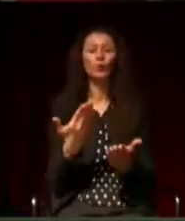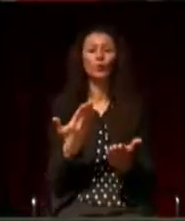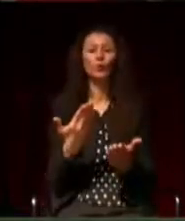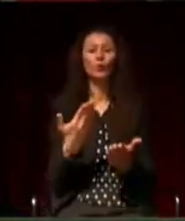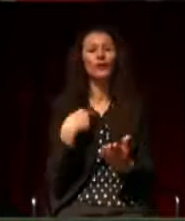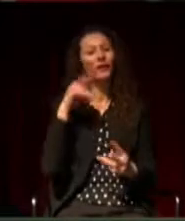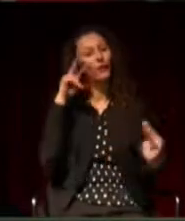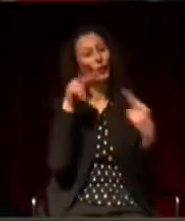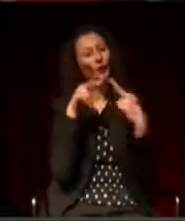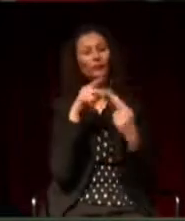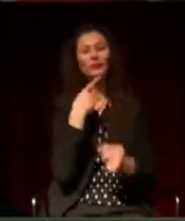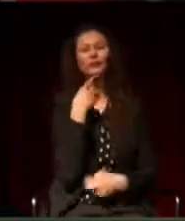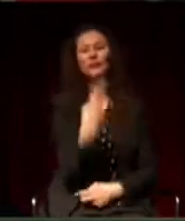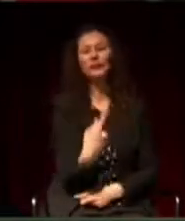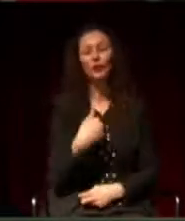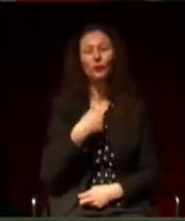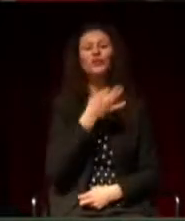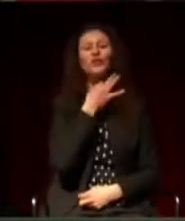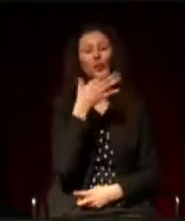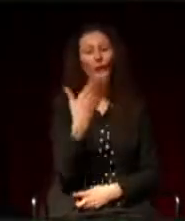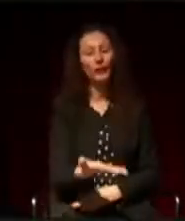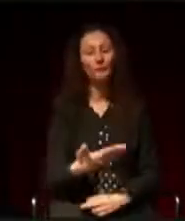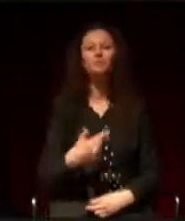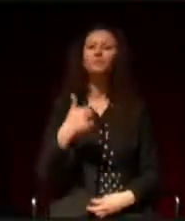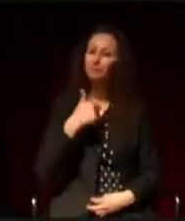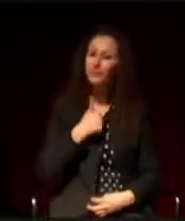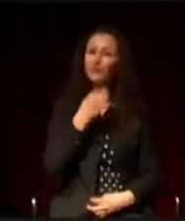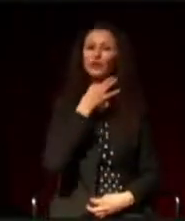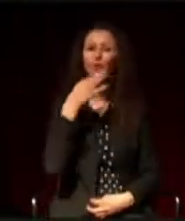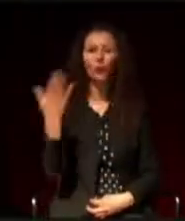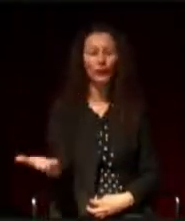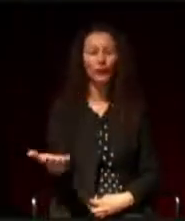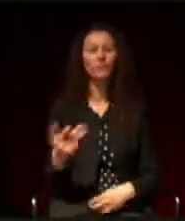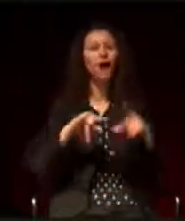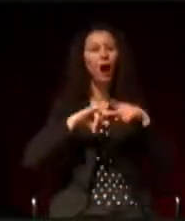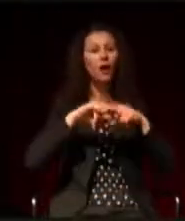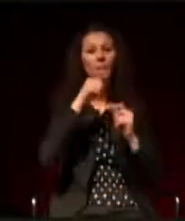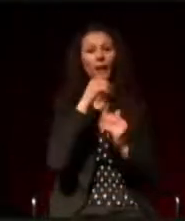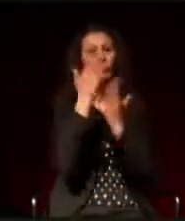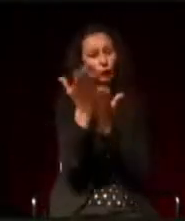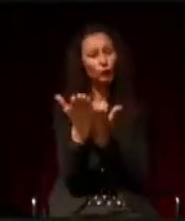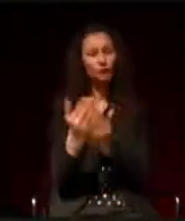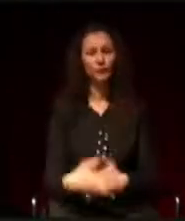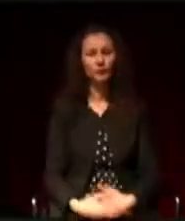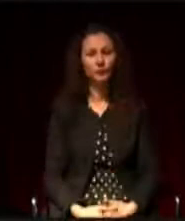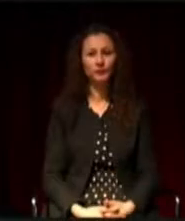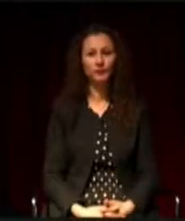noktasında görüşleri olduğunu bildiriyorum. Teşekkür ederim. Ben teşekkür ediyorum. Hakan Bey, buyursunlar.